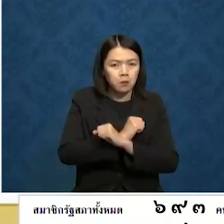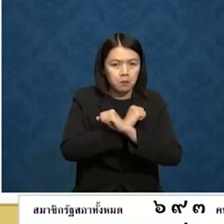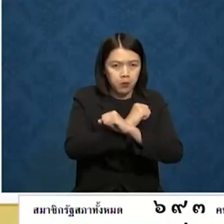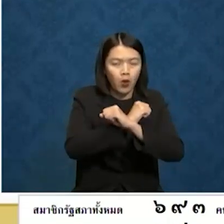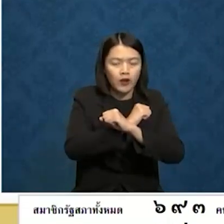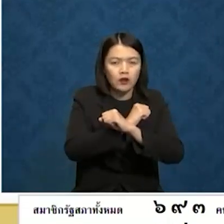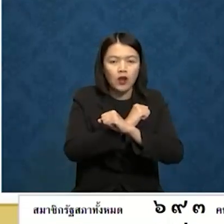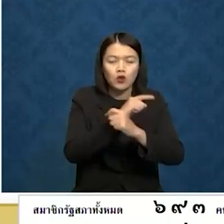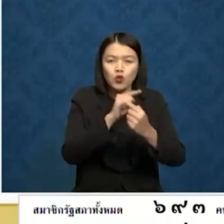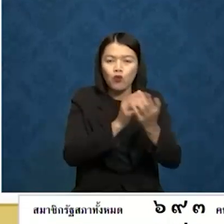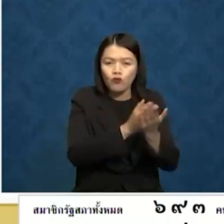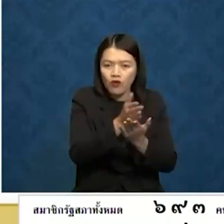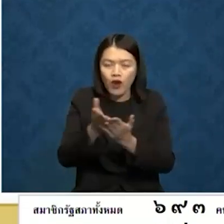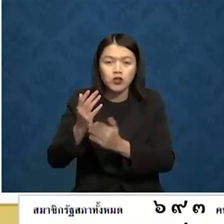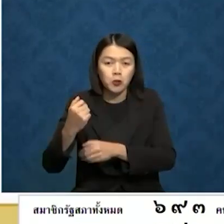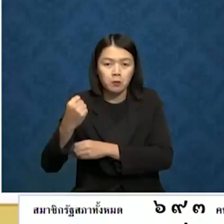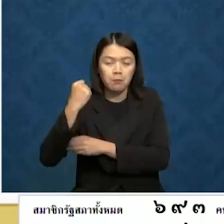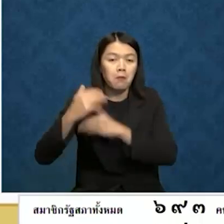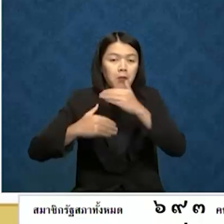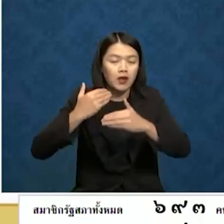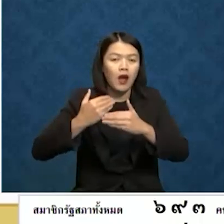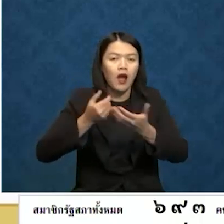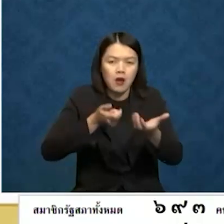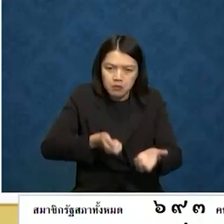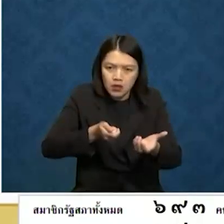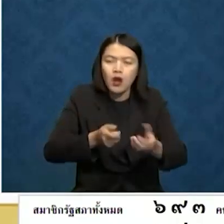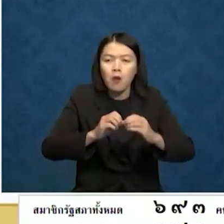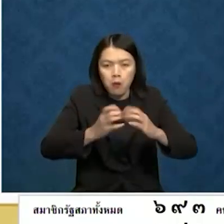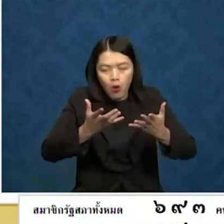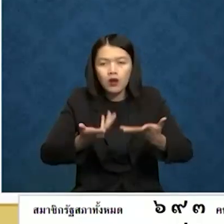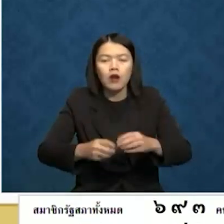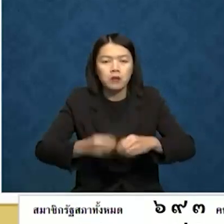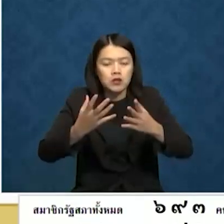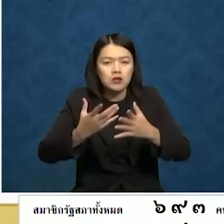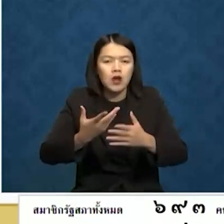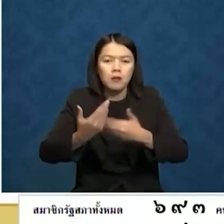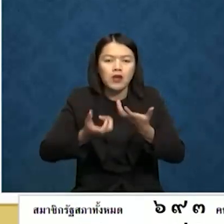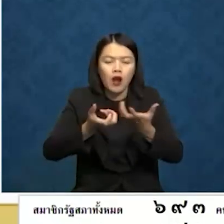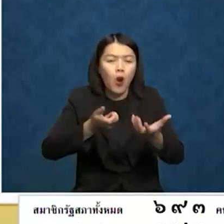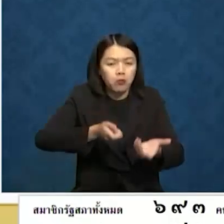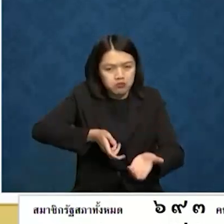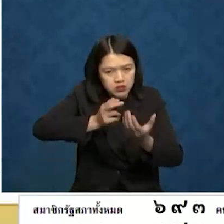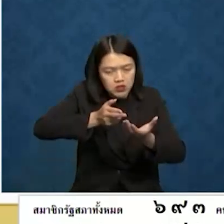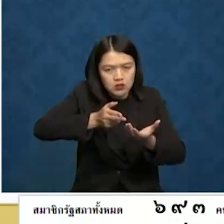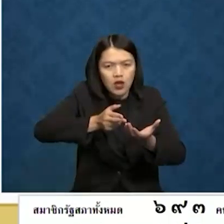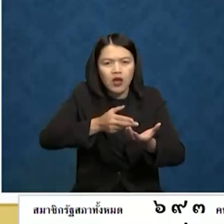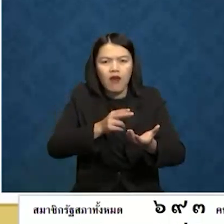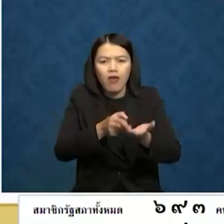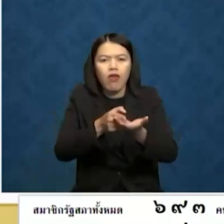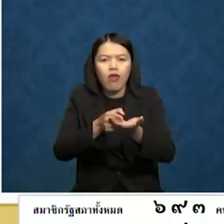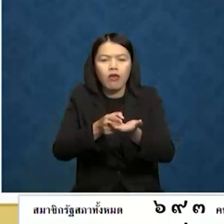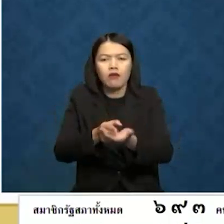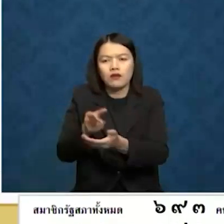ารถในด้านต่างๆโดยเฉพาะยิ่งด้านการพัฒนาอาวุธไม่ว่าจะเป็นเรื่องของการพัฒนาปืนให้ใช้เองนะ